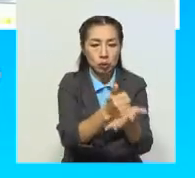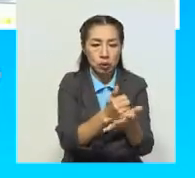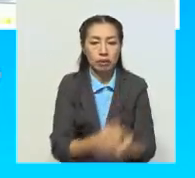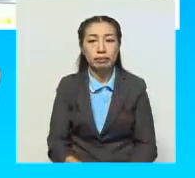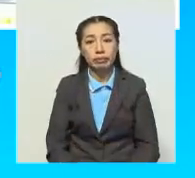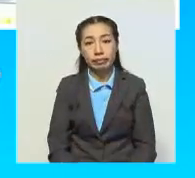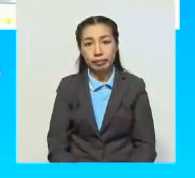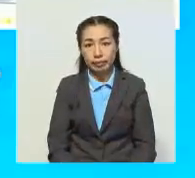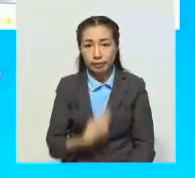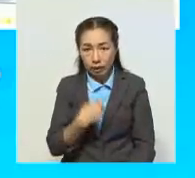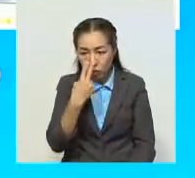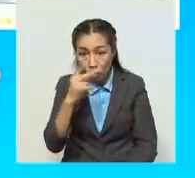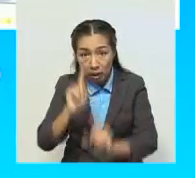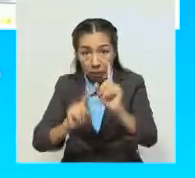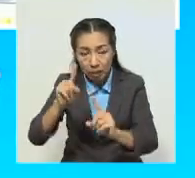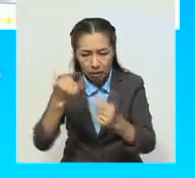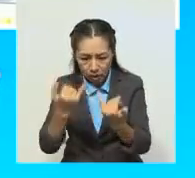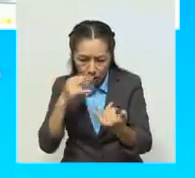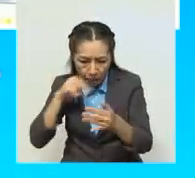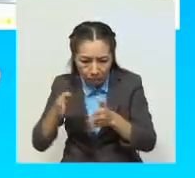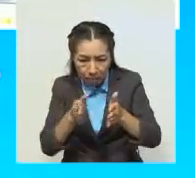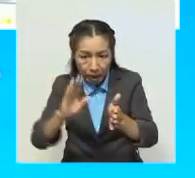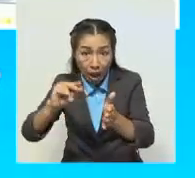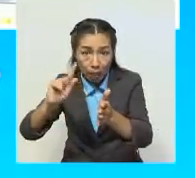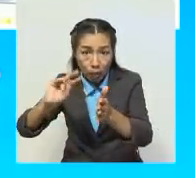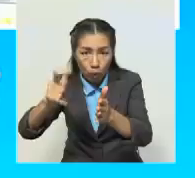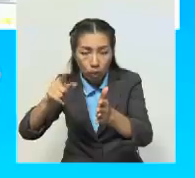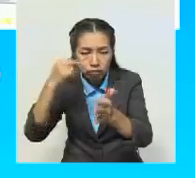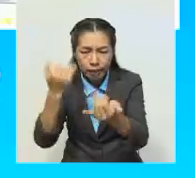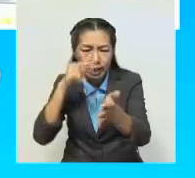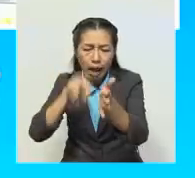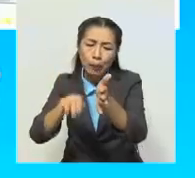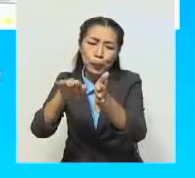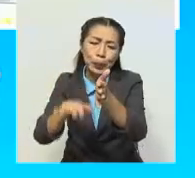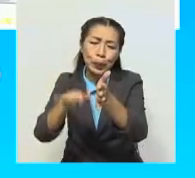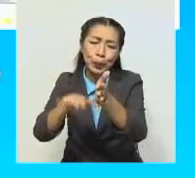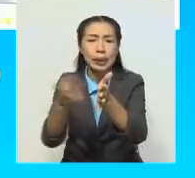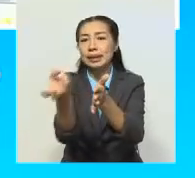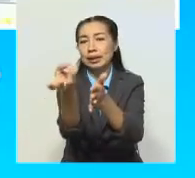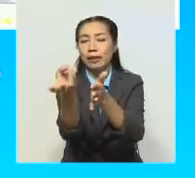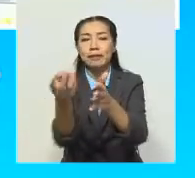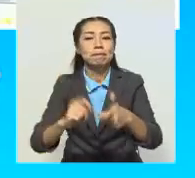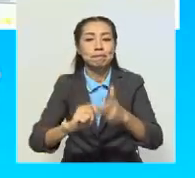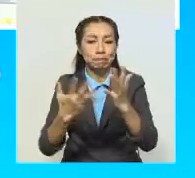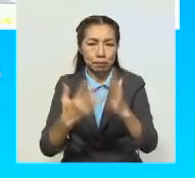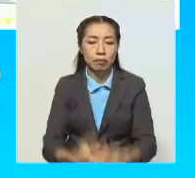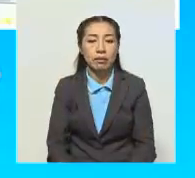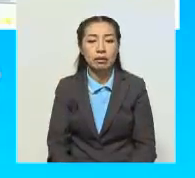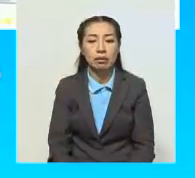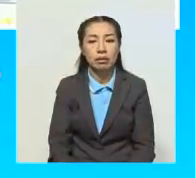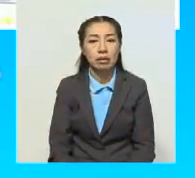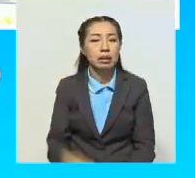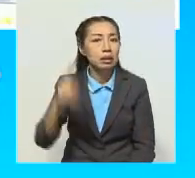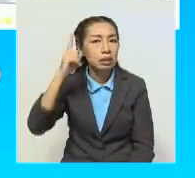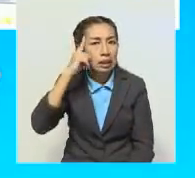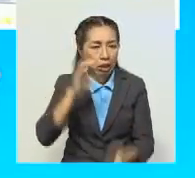การติดตามสถานการณ์เนี่ยน้ำขณะนี้ดำน้ำโขงเนี่ยยังคงที่อยู่นะยังเพิ่มหรือลดนิดหน่อยเท่านั้นเองเพราะงั้นหุ้น